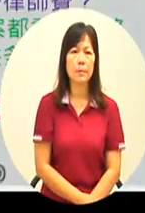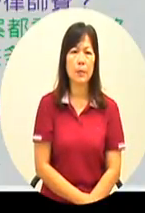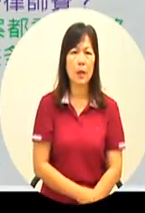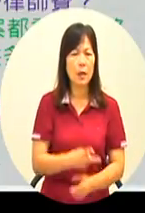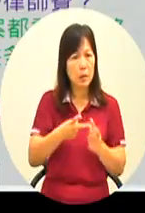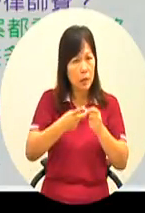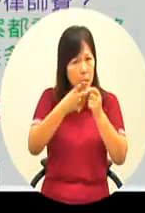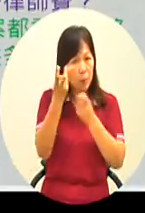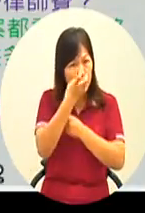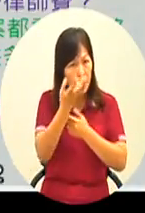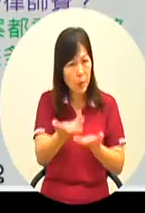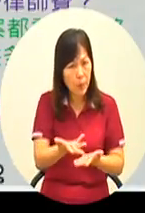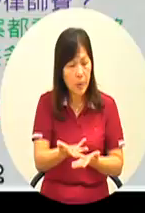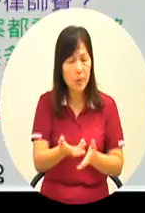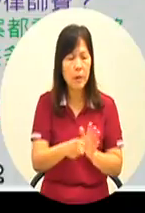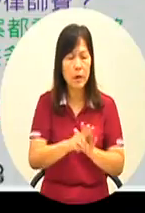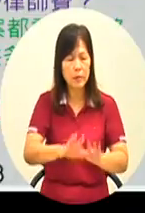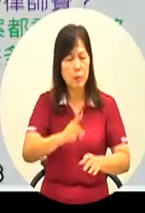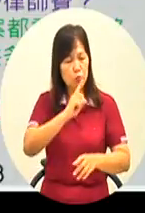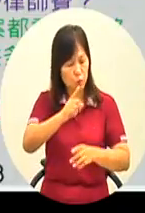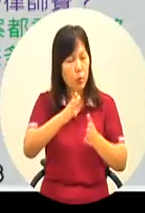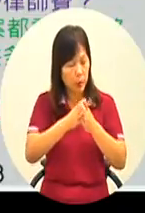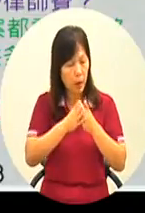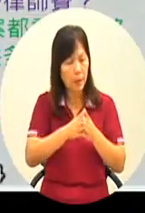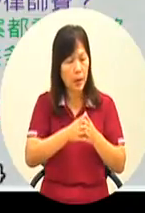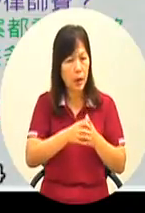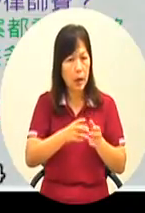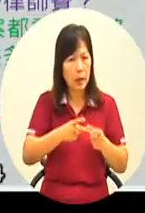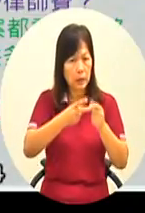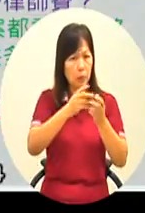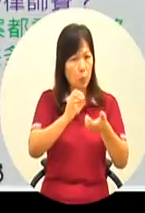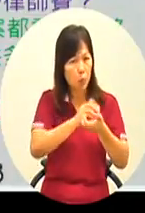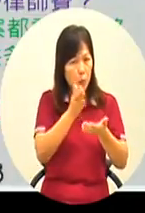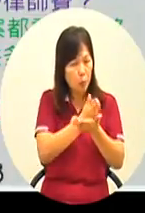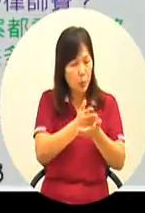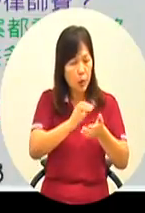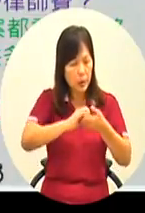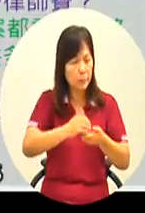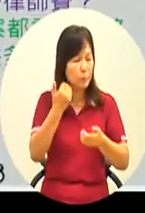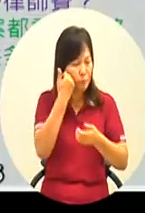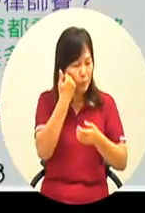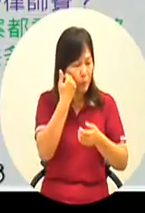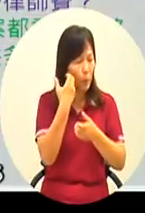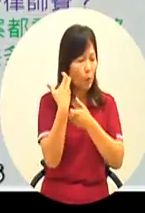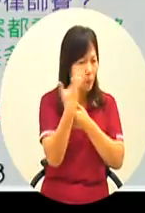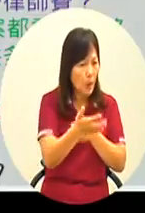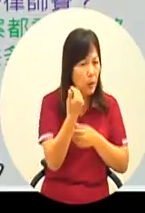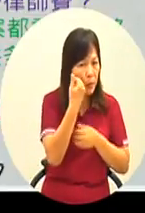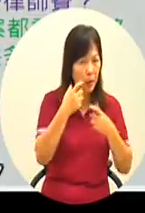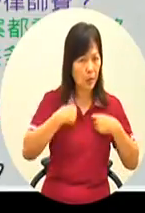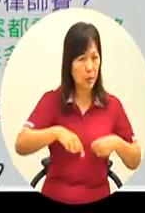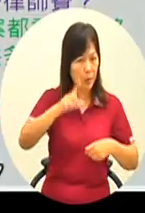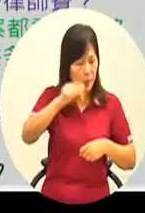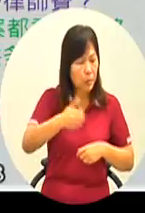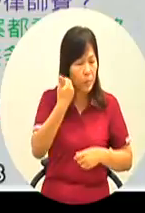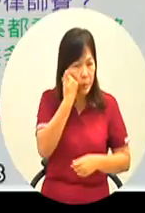呢？现在你们要上诉嘛？二审的这个委托律师又是谁？是不是请局长回应一下？ 是，